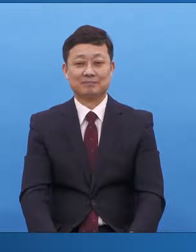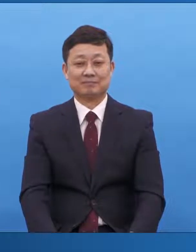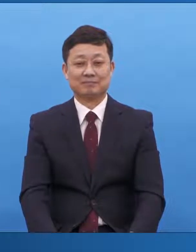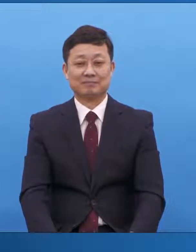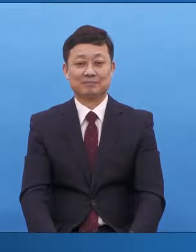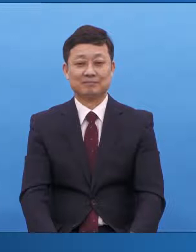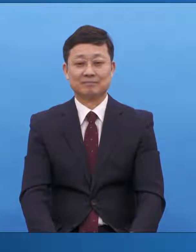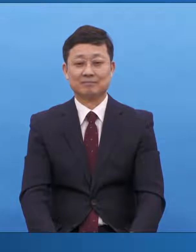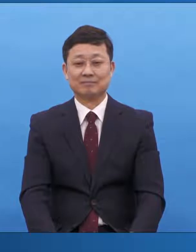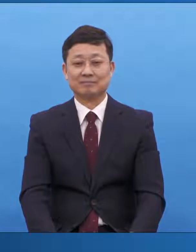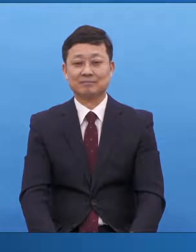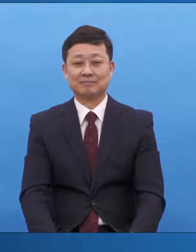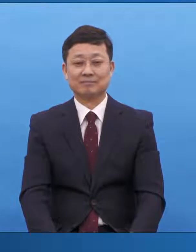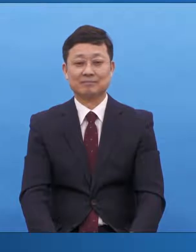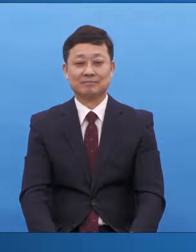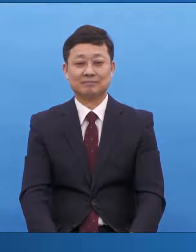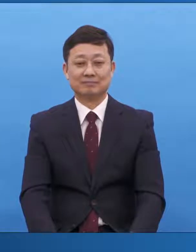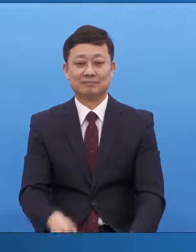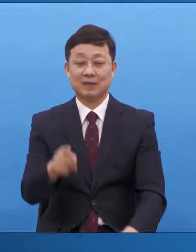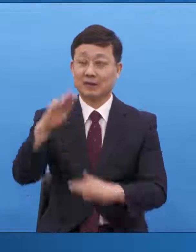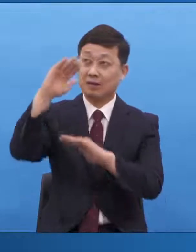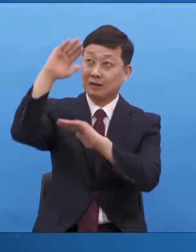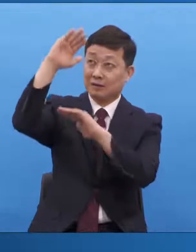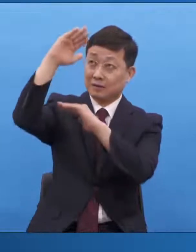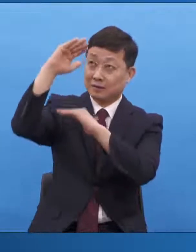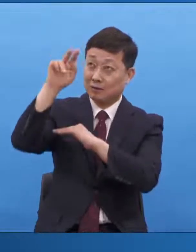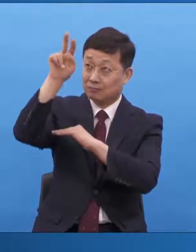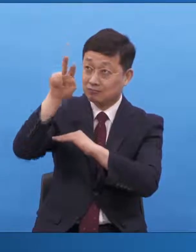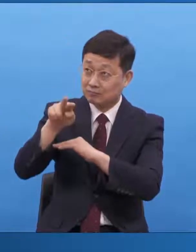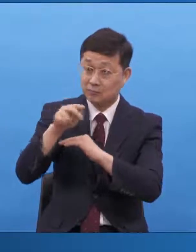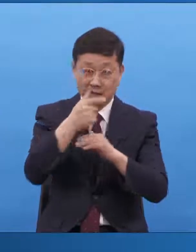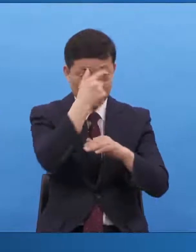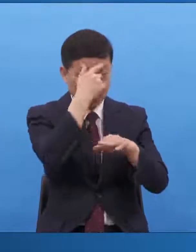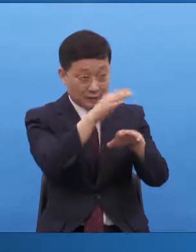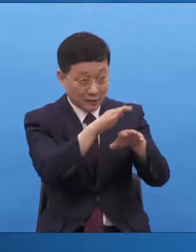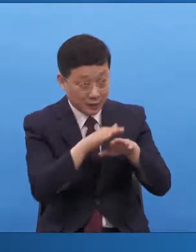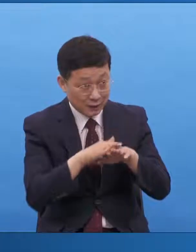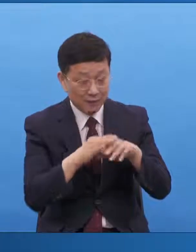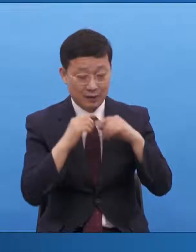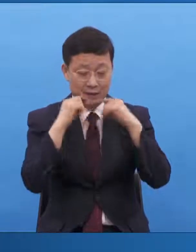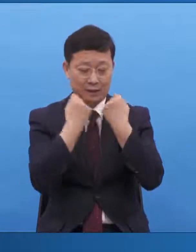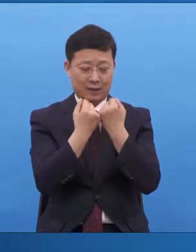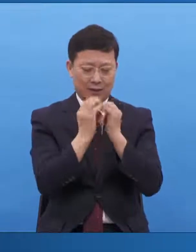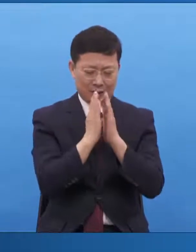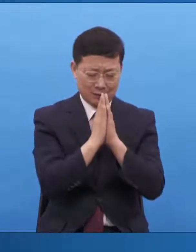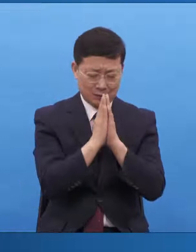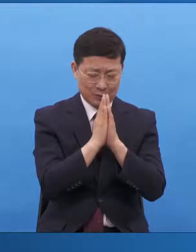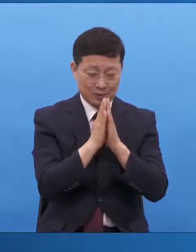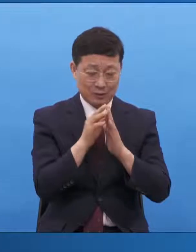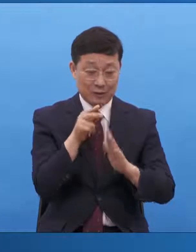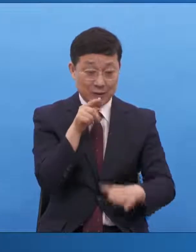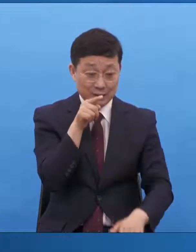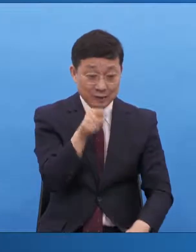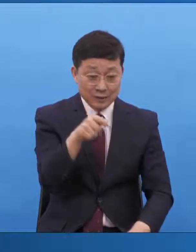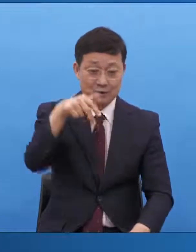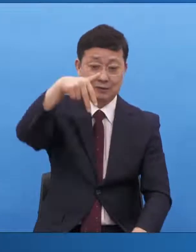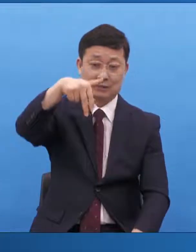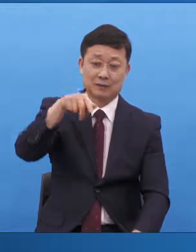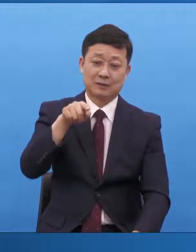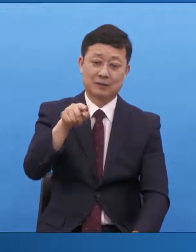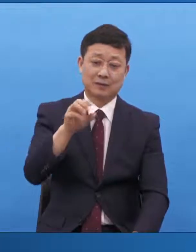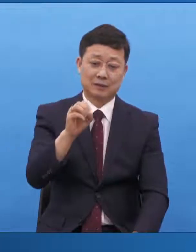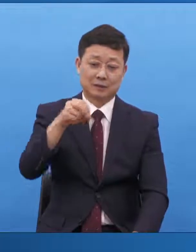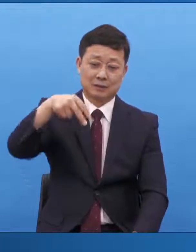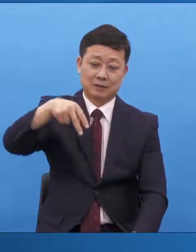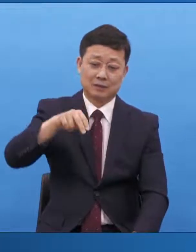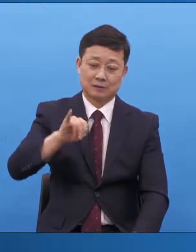이걸 예배드릴 때나 혼자 기도할 때 보고 그걸 보고 정시 기도라고 합니다. And then doing this when you worship or